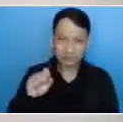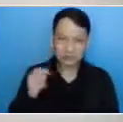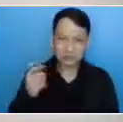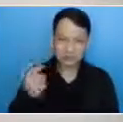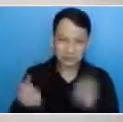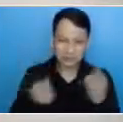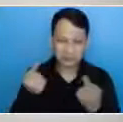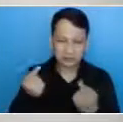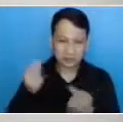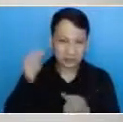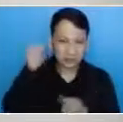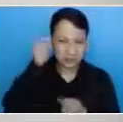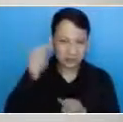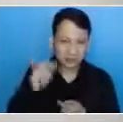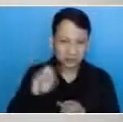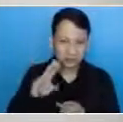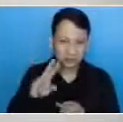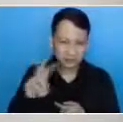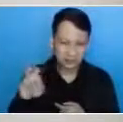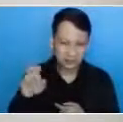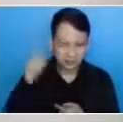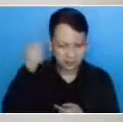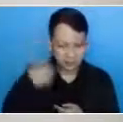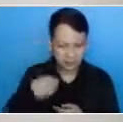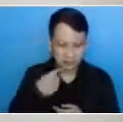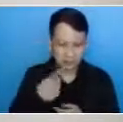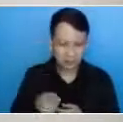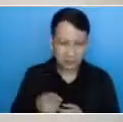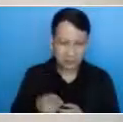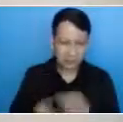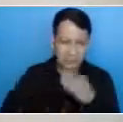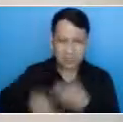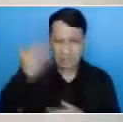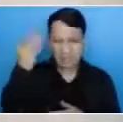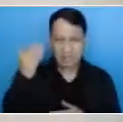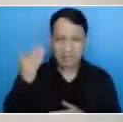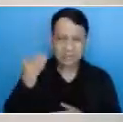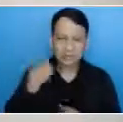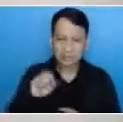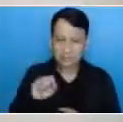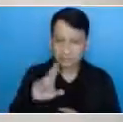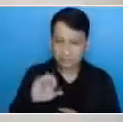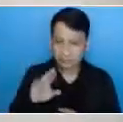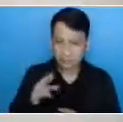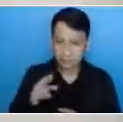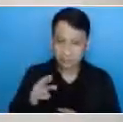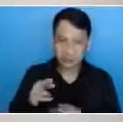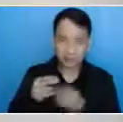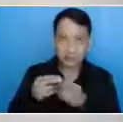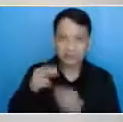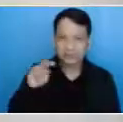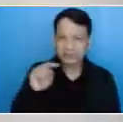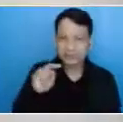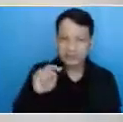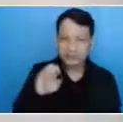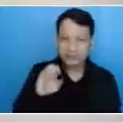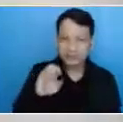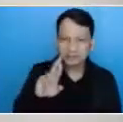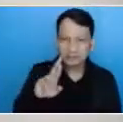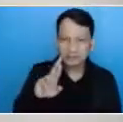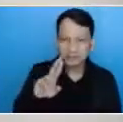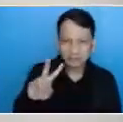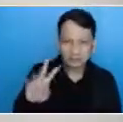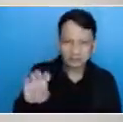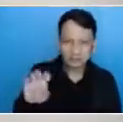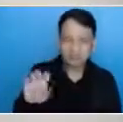Mona. Samantala, naging emosyonal naman ang komedyanteng si Berwin Maylee nang ikwento niya ang hirap